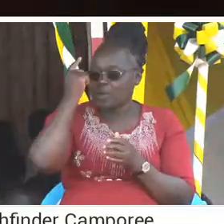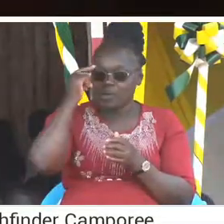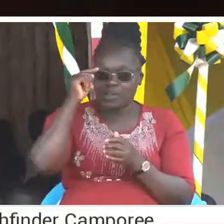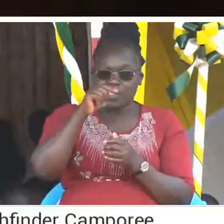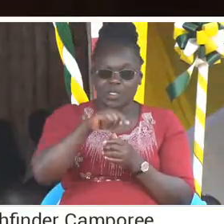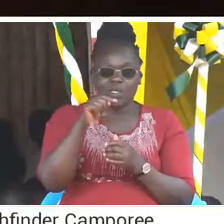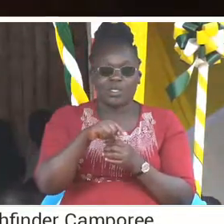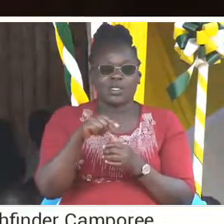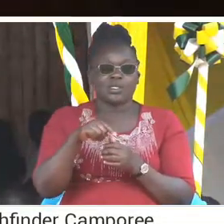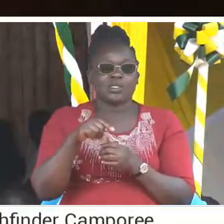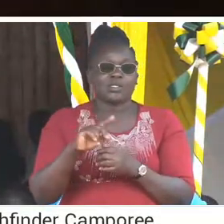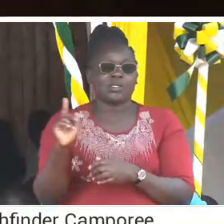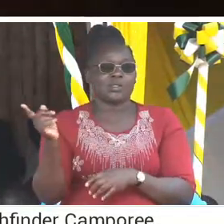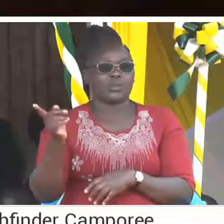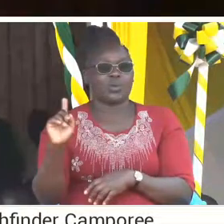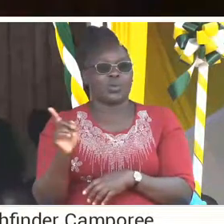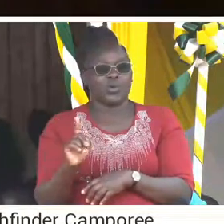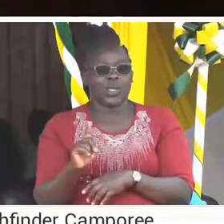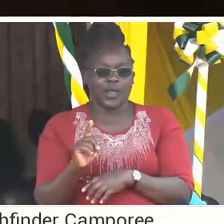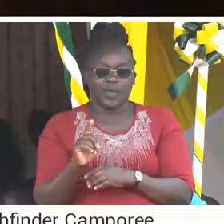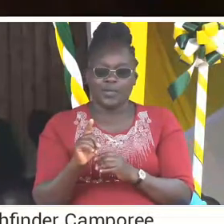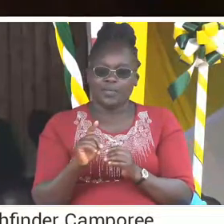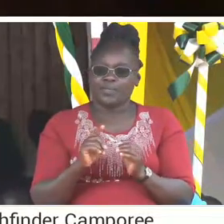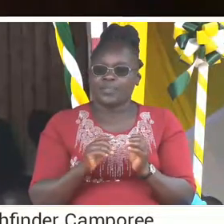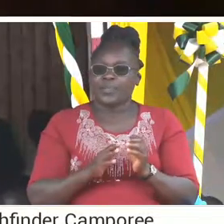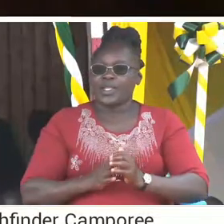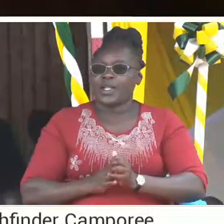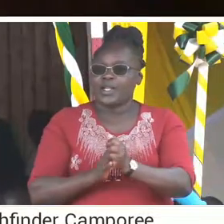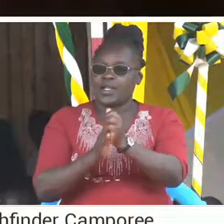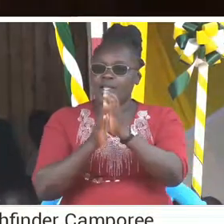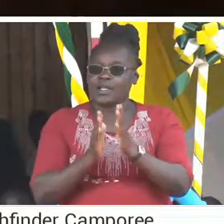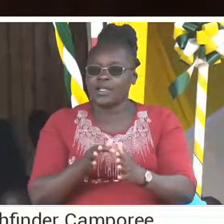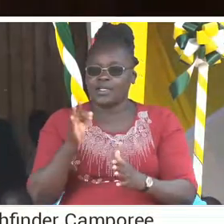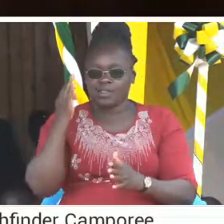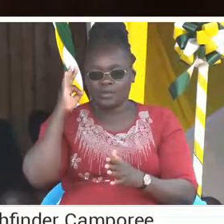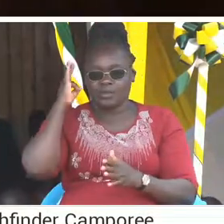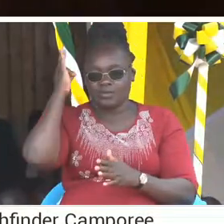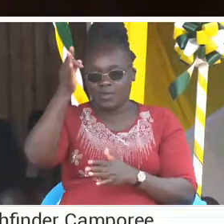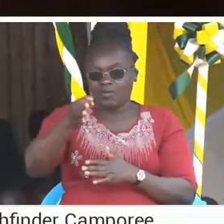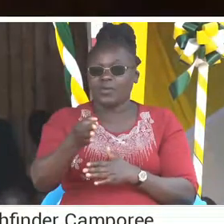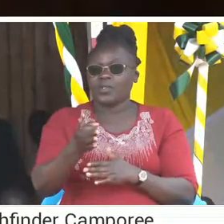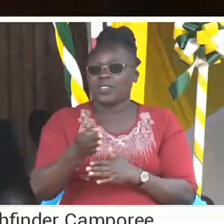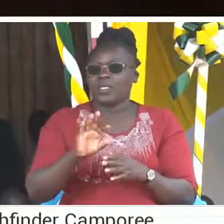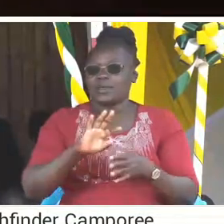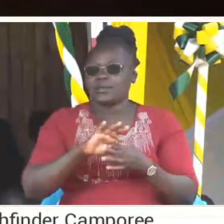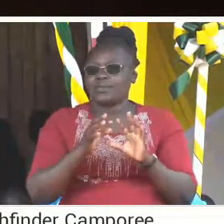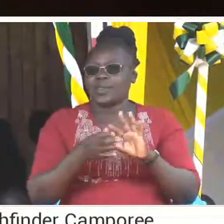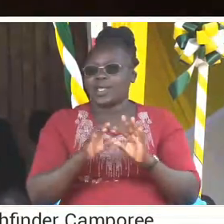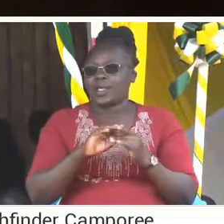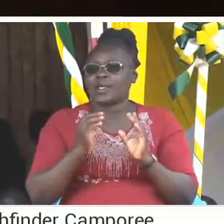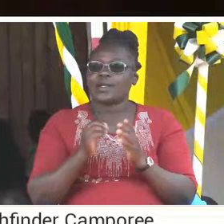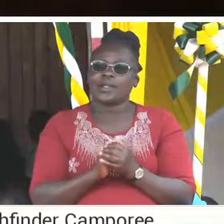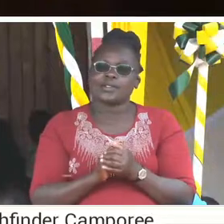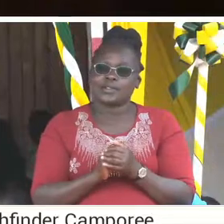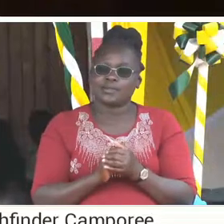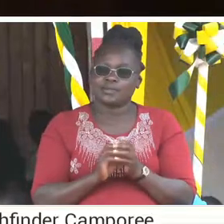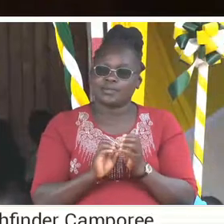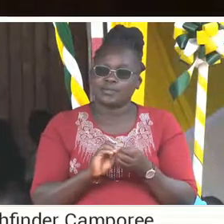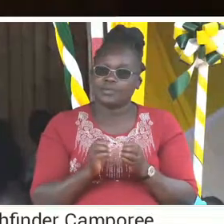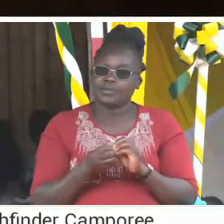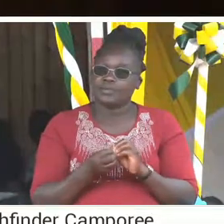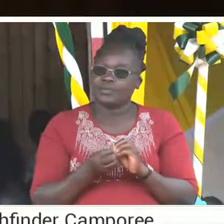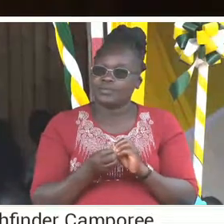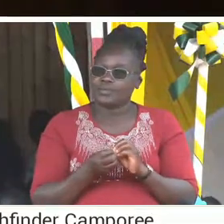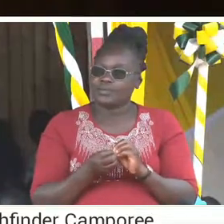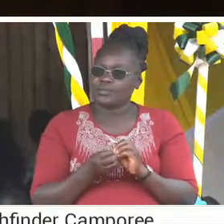watoto wetu na viongozi wa kesho wanaundwa. Pili, niruhusu niwasilishe salamu nyingi